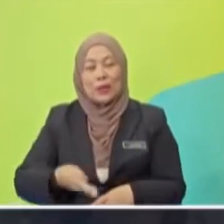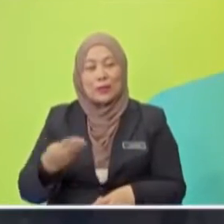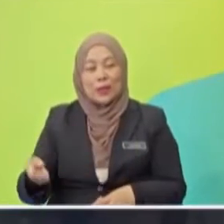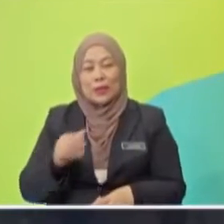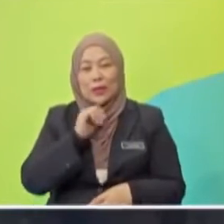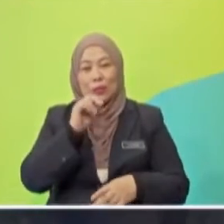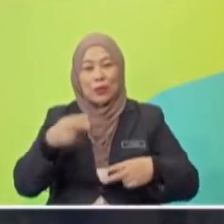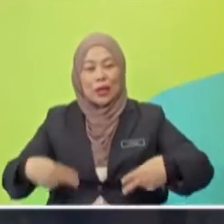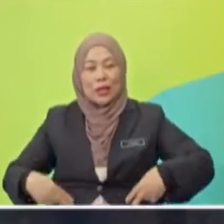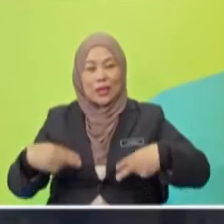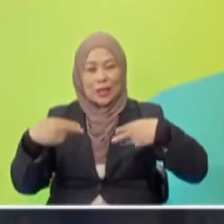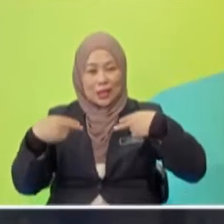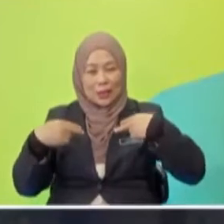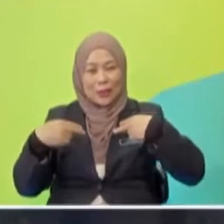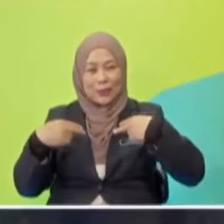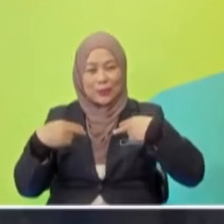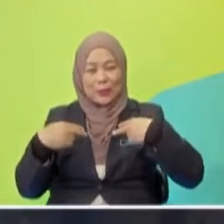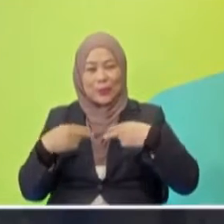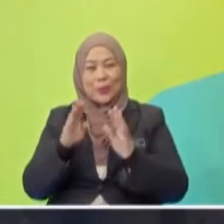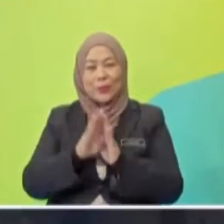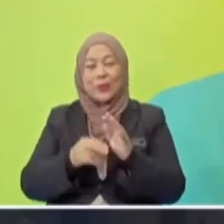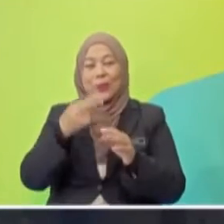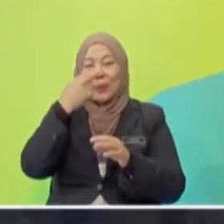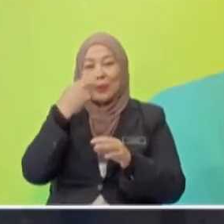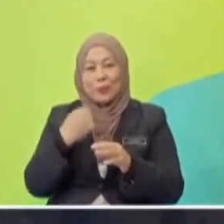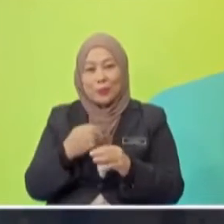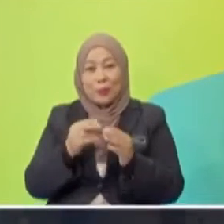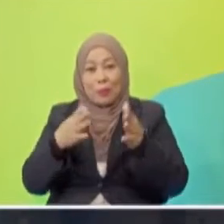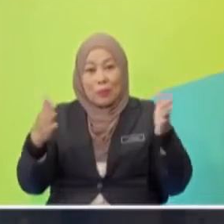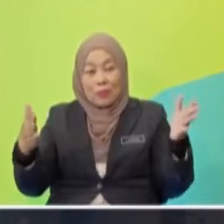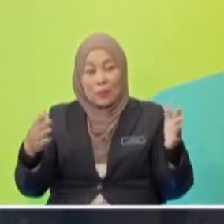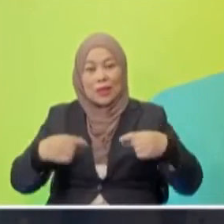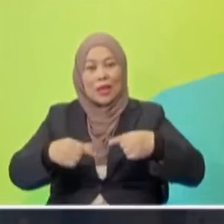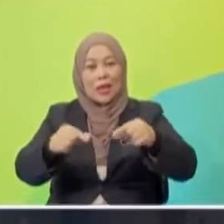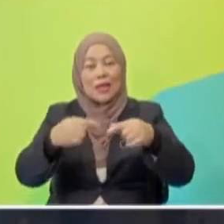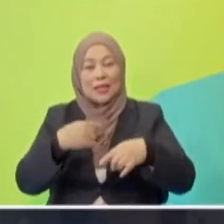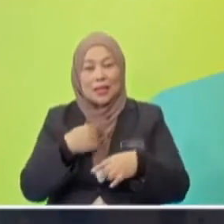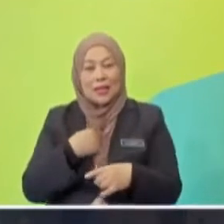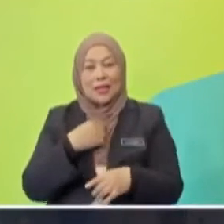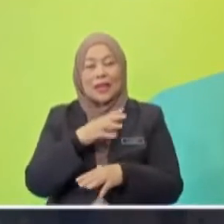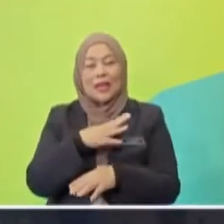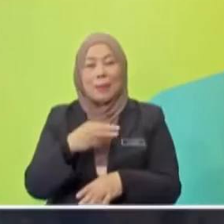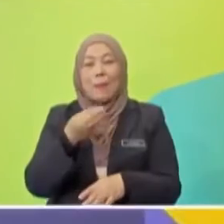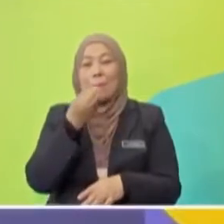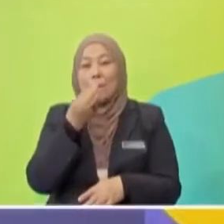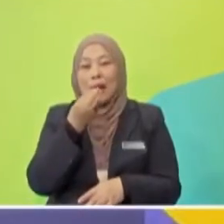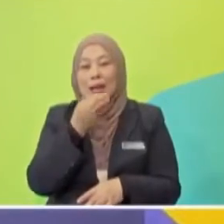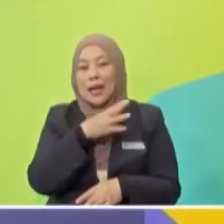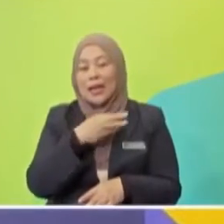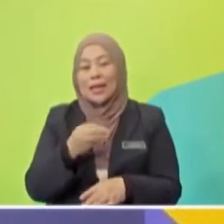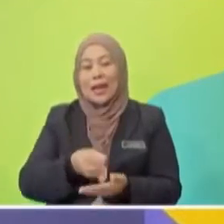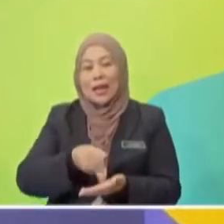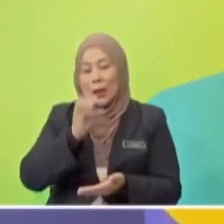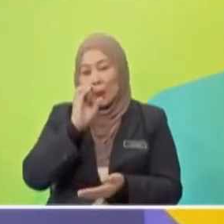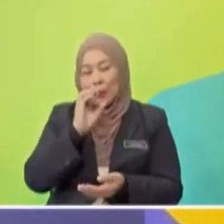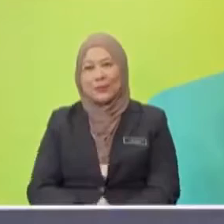yaitu bernafas membesar membesar bergerak sendiri dan makan dan minum merupakan ciri benda